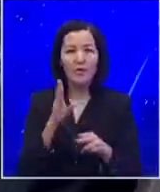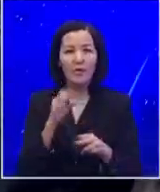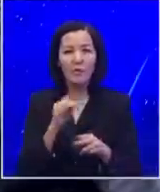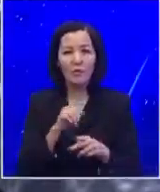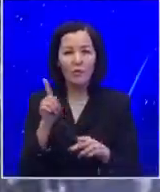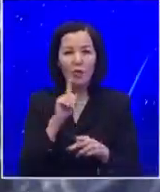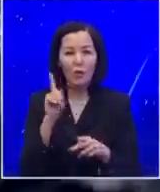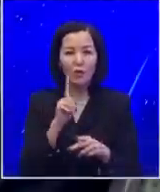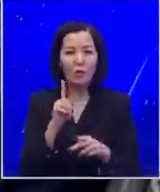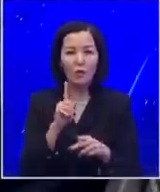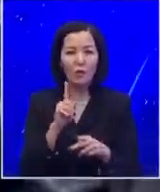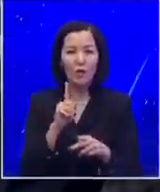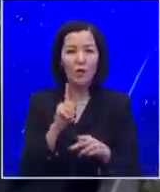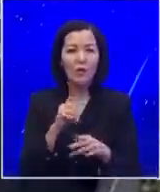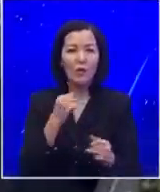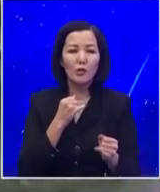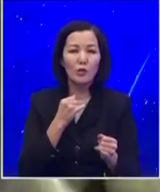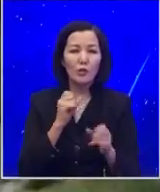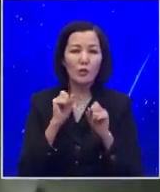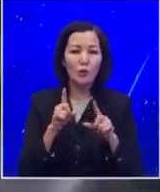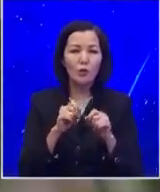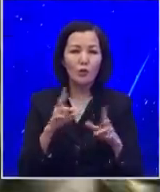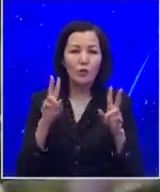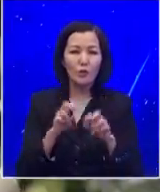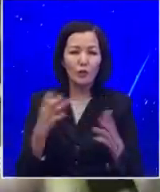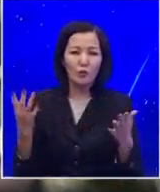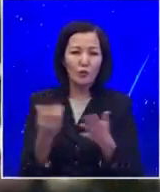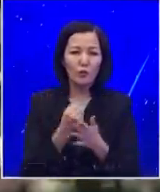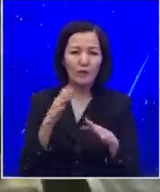греческому зеленому золоту придется искать новые рынки.